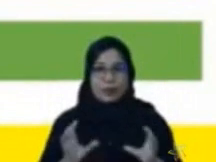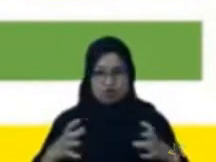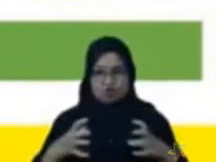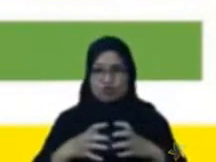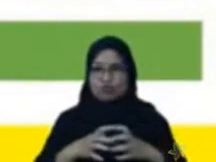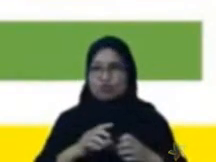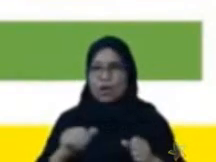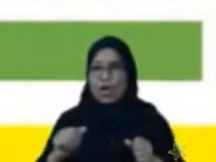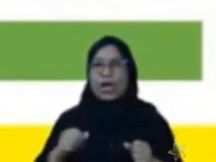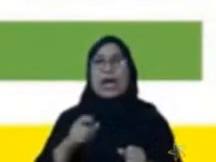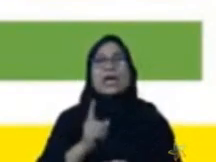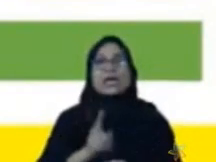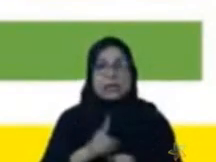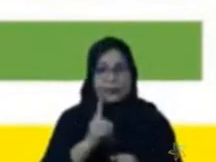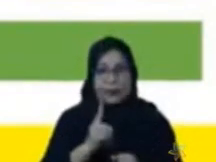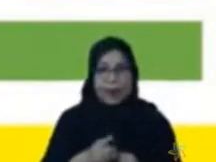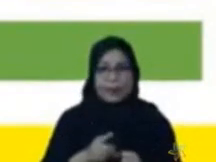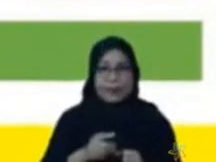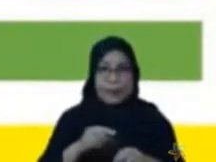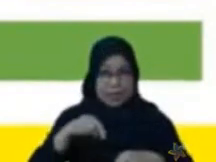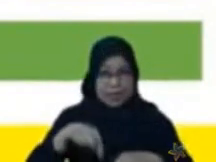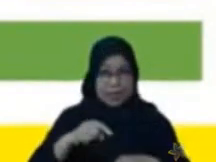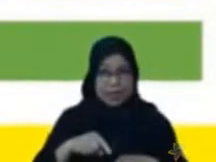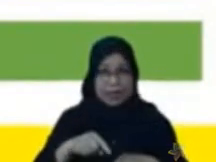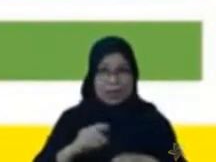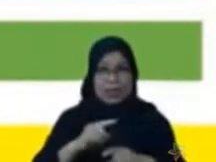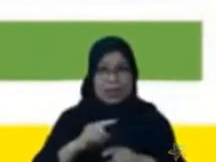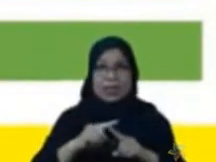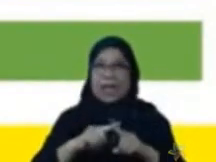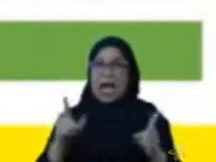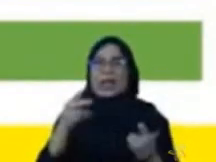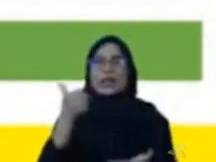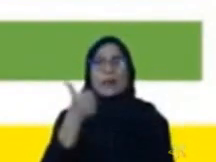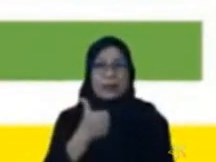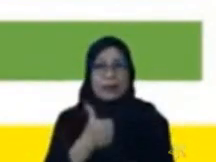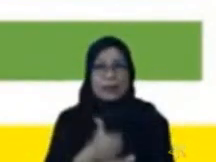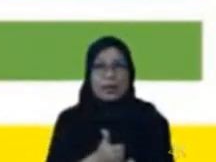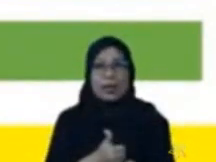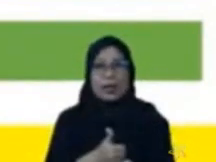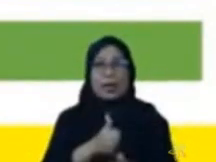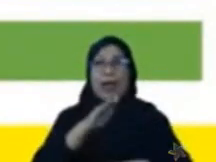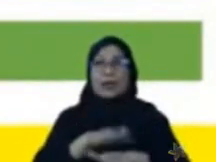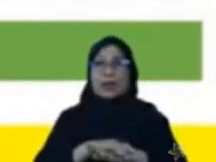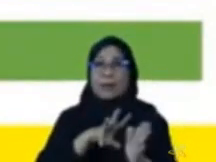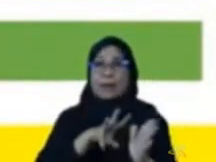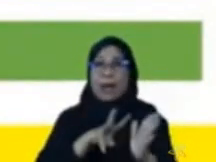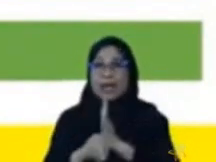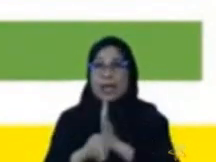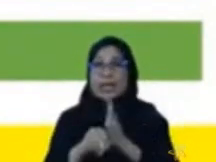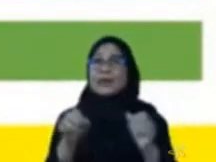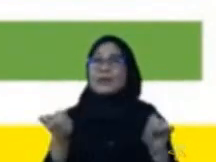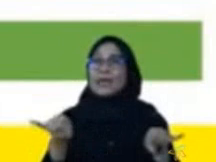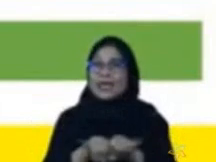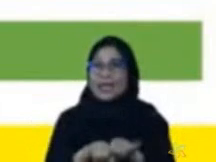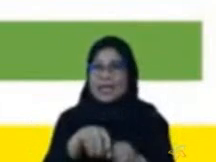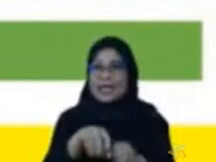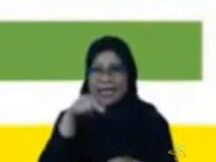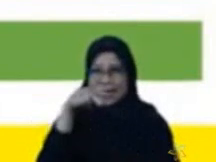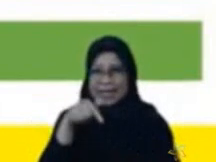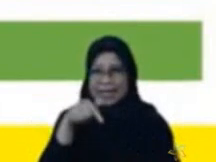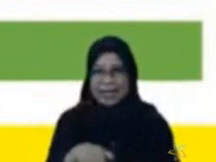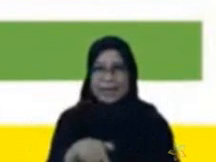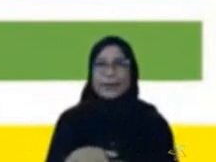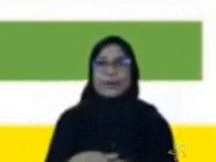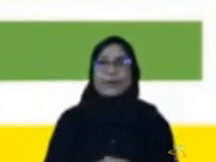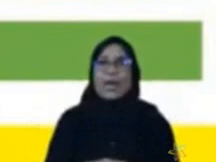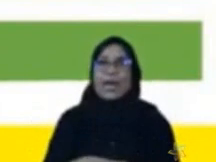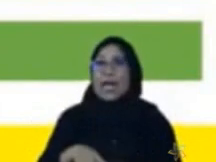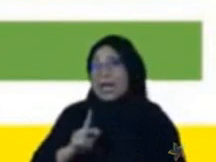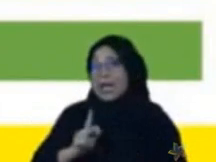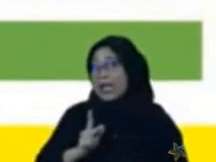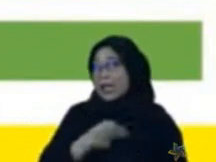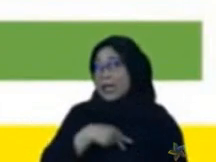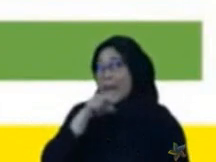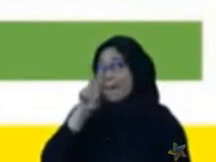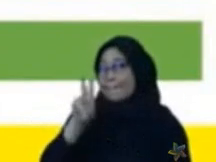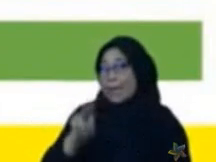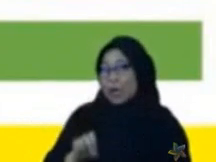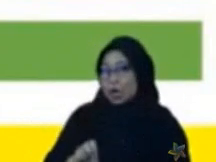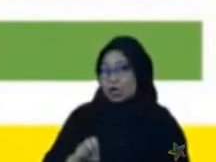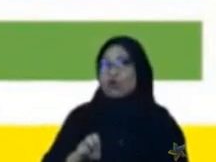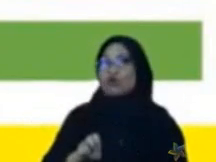paguyuban di sini sangat berperan penting di masa-masa seperti ini. Kita perlu